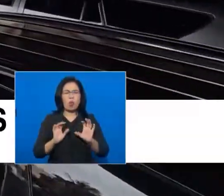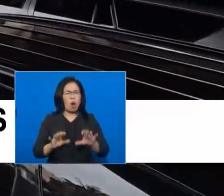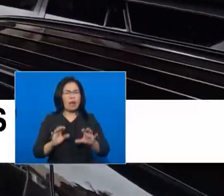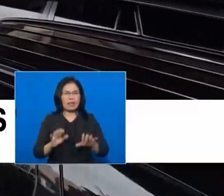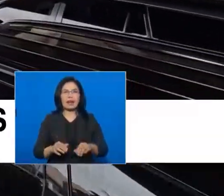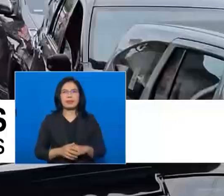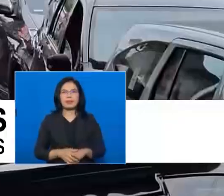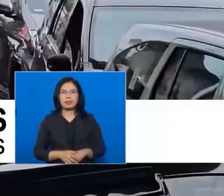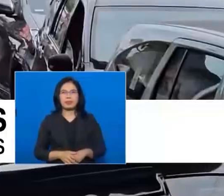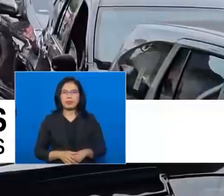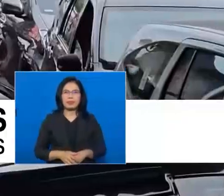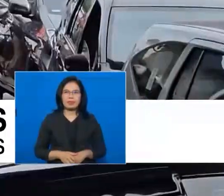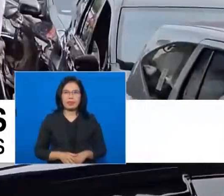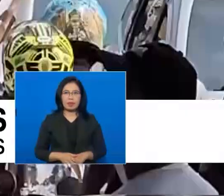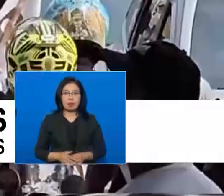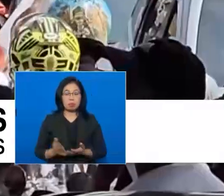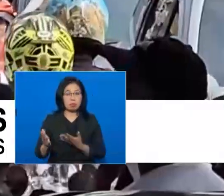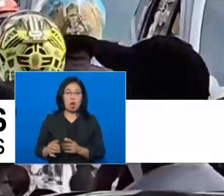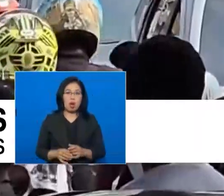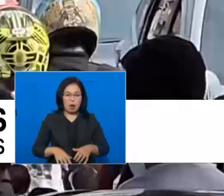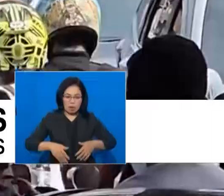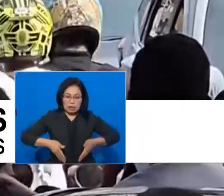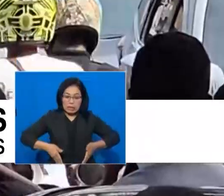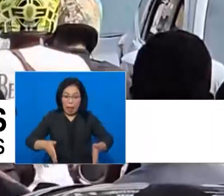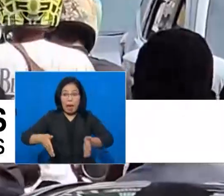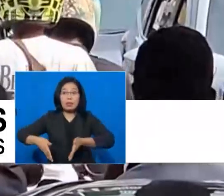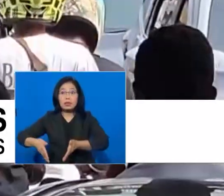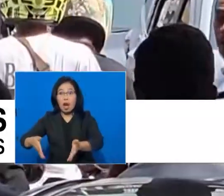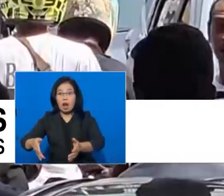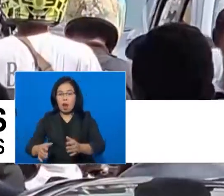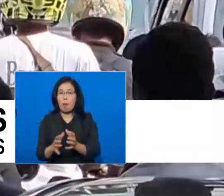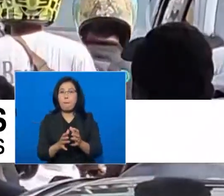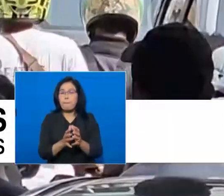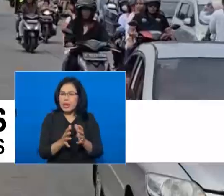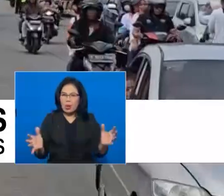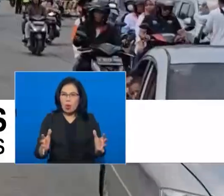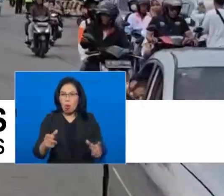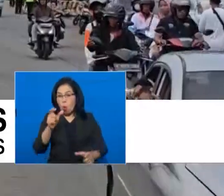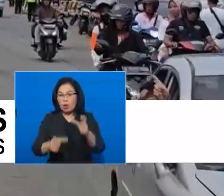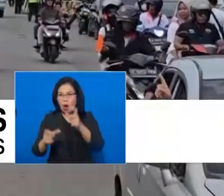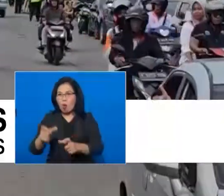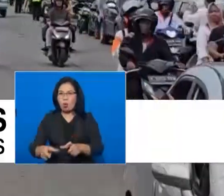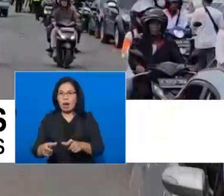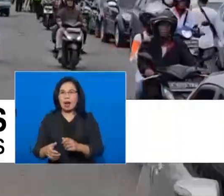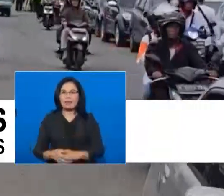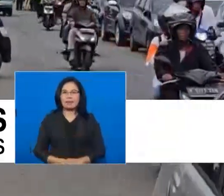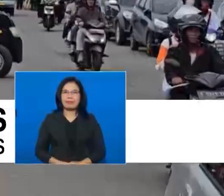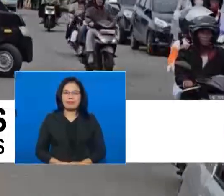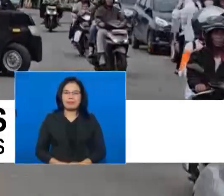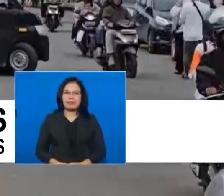yang berdatangan bahkan memenuhi ruas jalan perkampungan di sekitar JIS seperti di ruas jalan Warakas, Tanjung Priok.